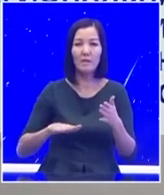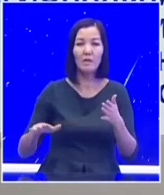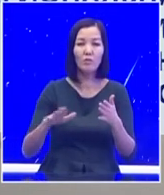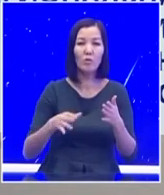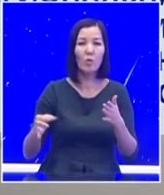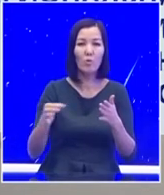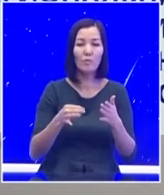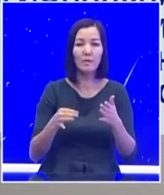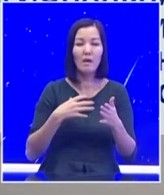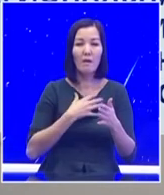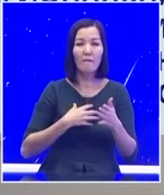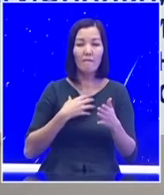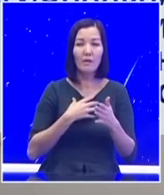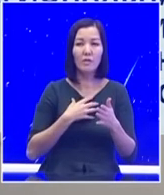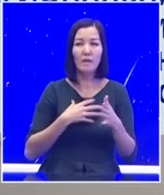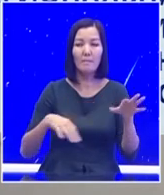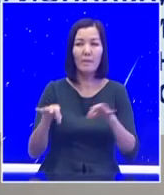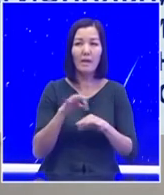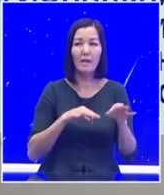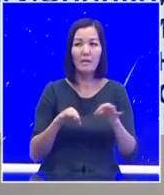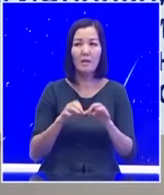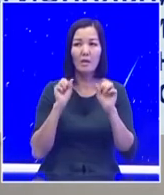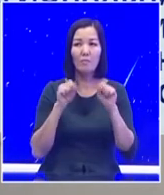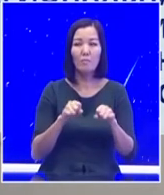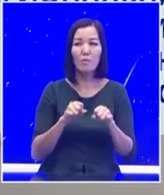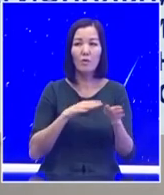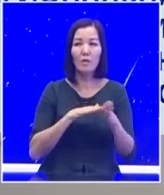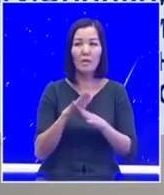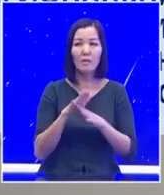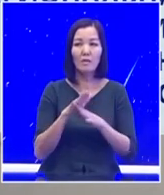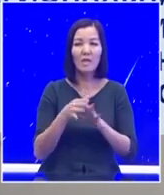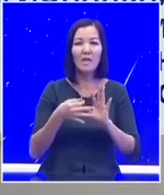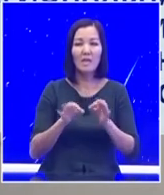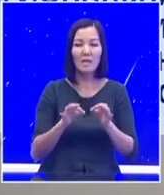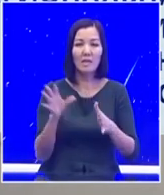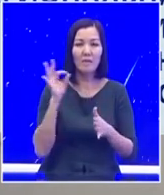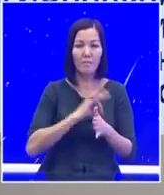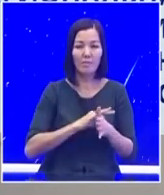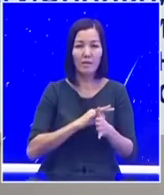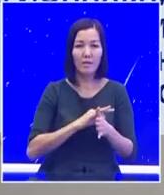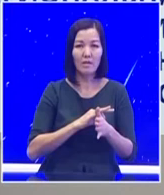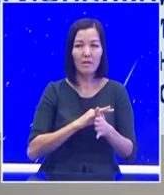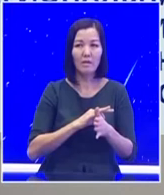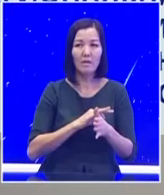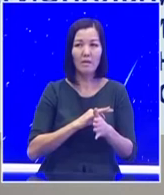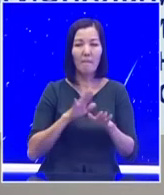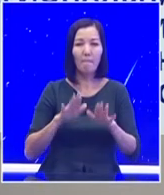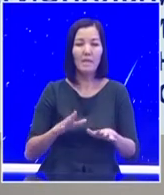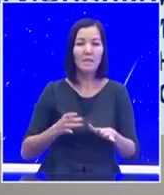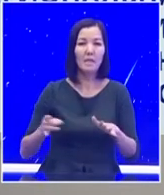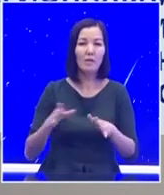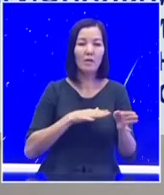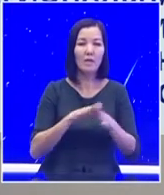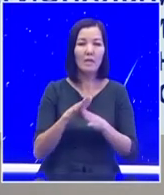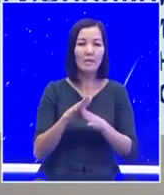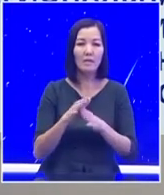да, но это важно, чтобы проект мог реализовываться в каком-то конкретном сообществе. То есть прописка должна быть по месту района, реализация,